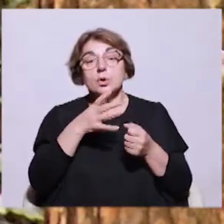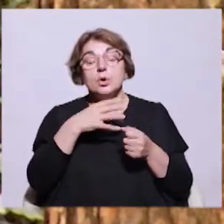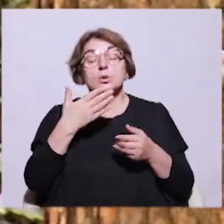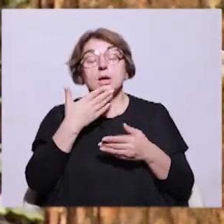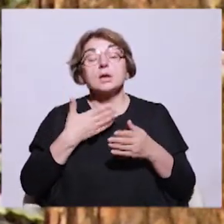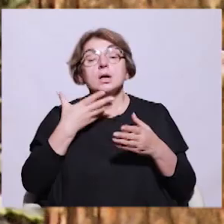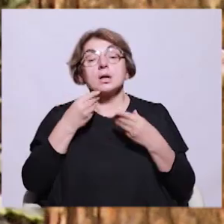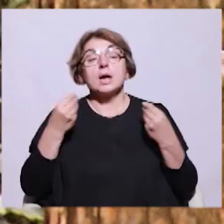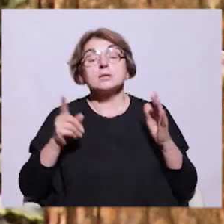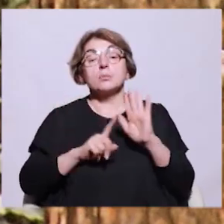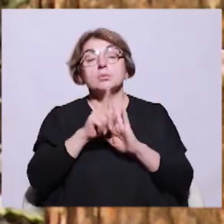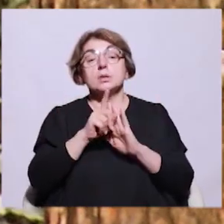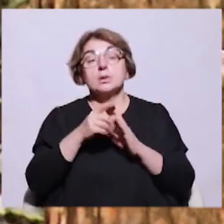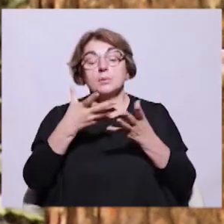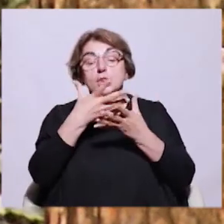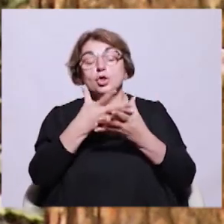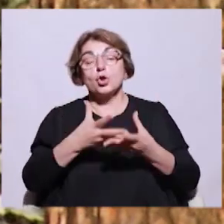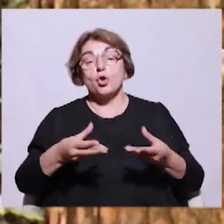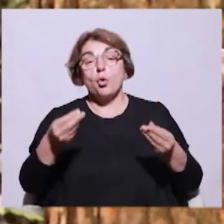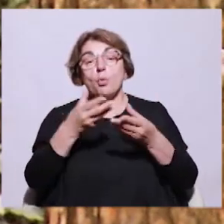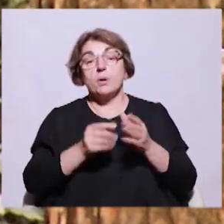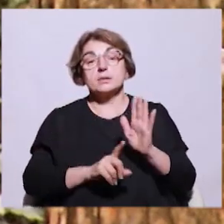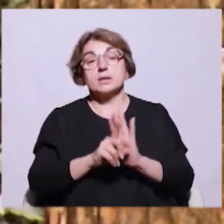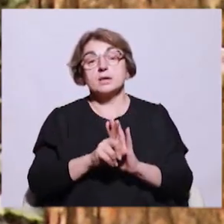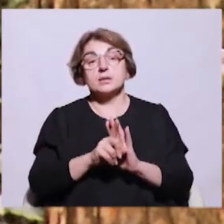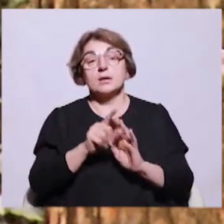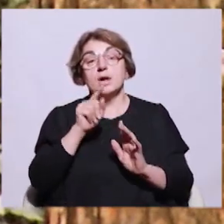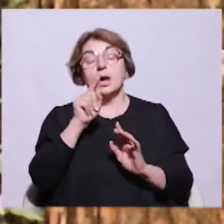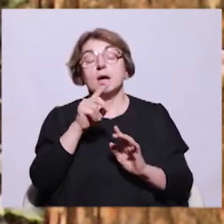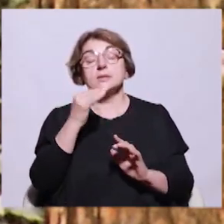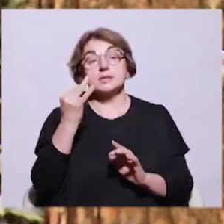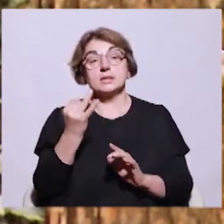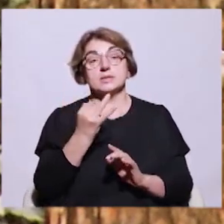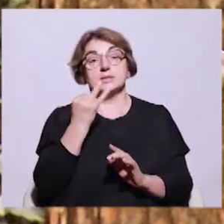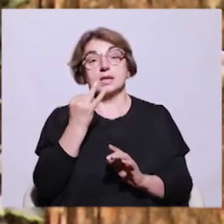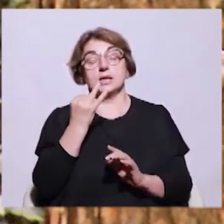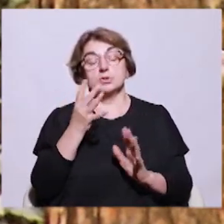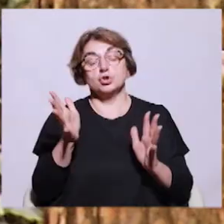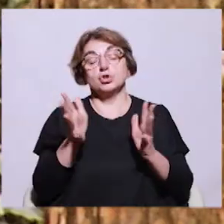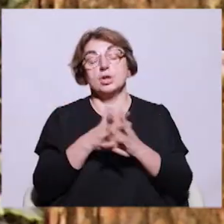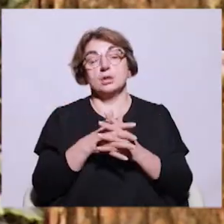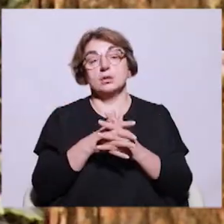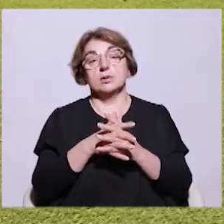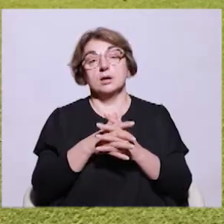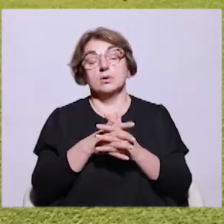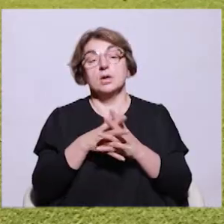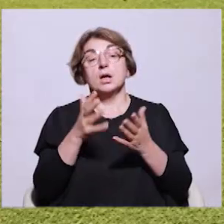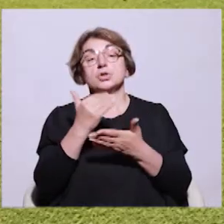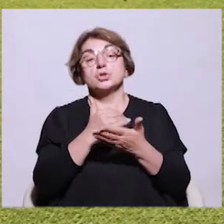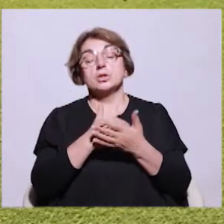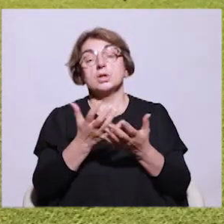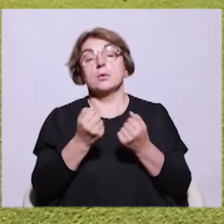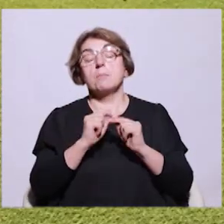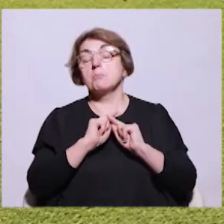დადგება გაზაფხული და დაიწყებს დნობას. აი ასეთი საინტერესო ნაზავი გამოდის ხოლმე, აი